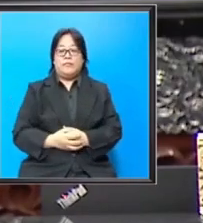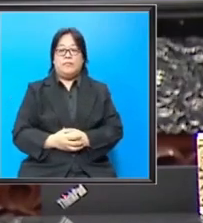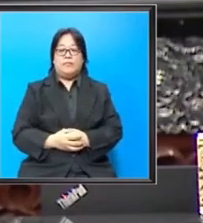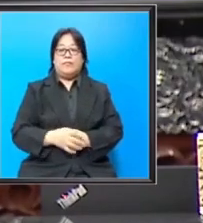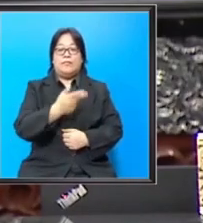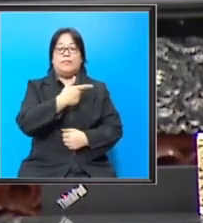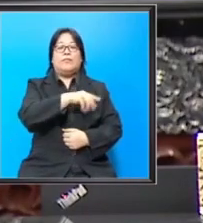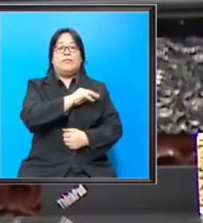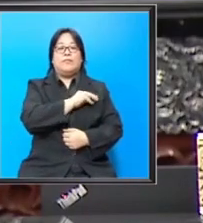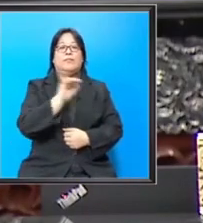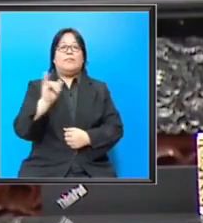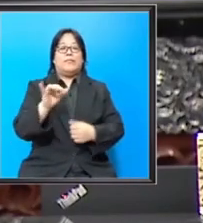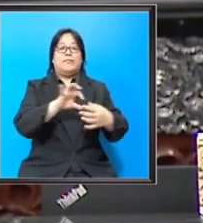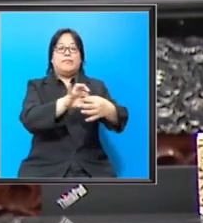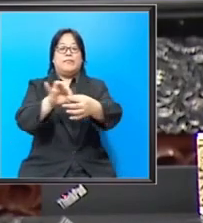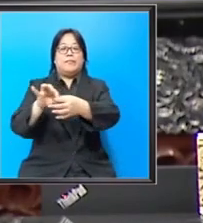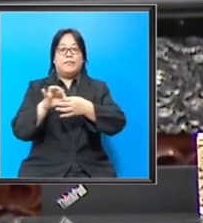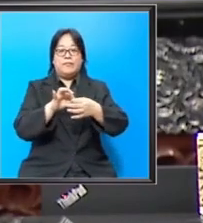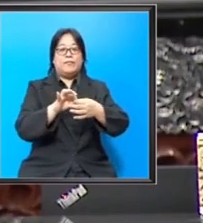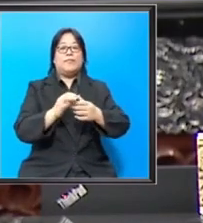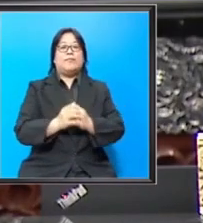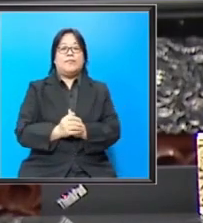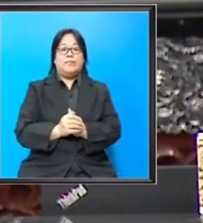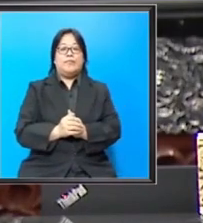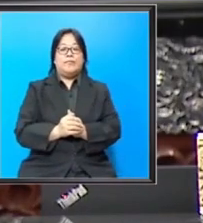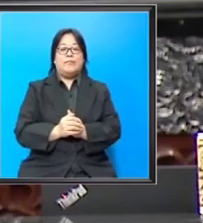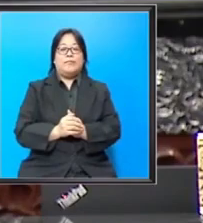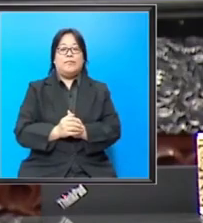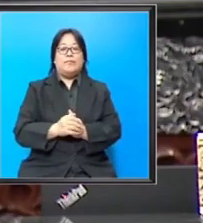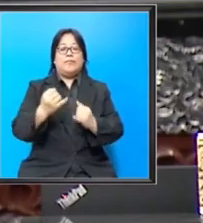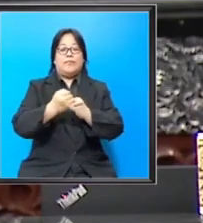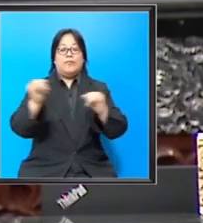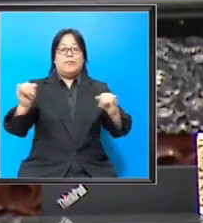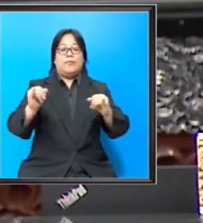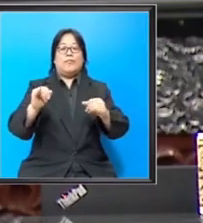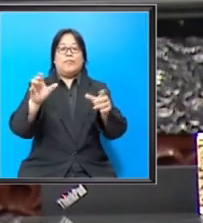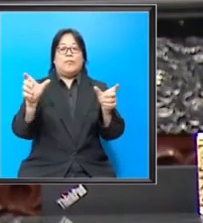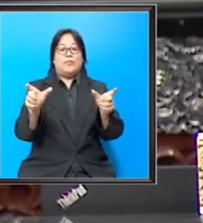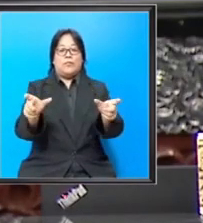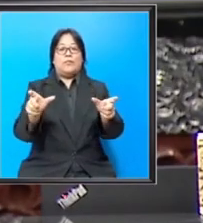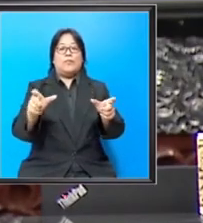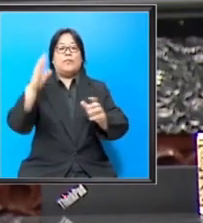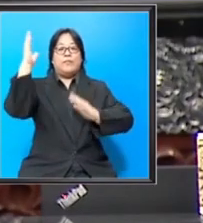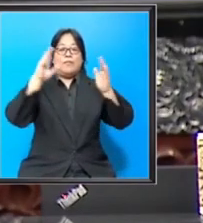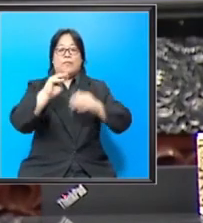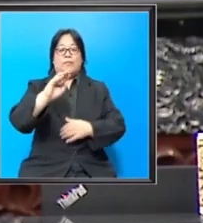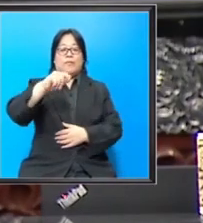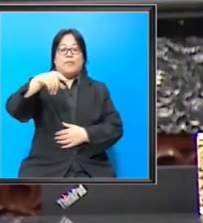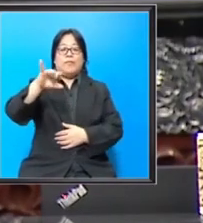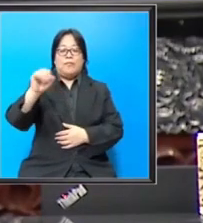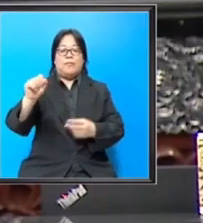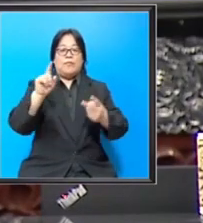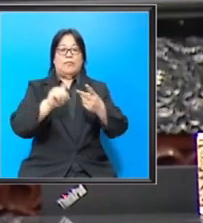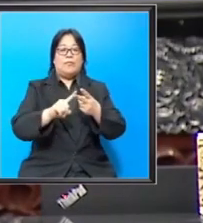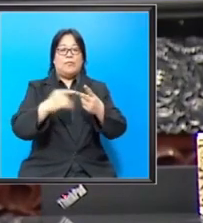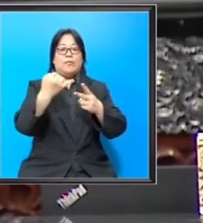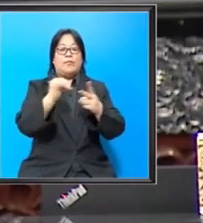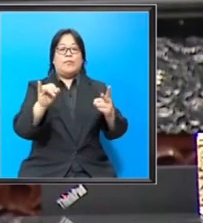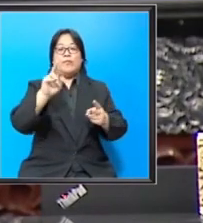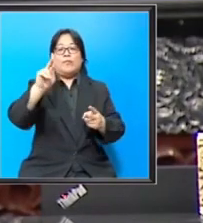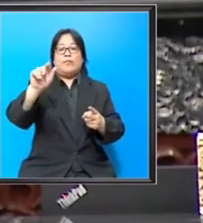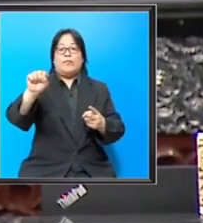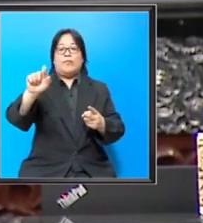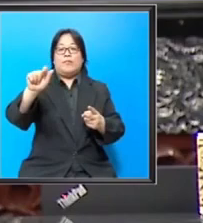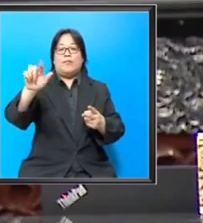Kementerian juga bekerjasama dengan jabatan perkhidmatan kuarantin dan pemeriksaan Malaysia marxis dan jabatan custom diraja